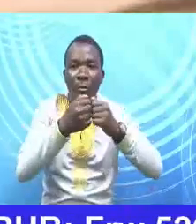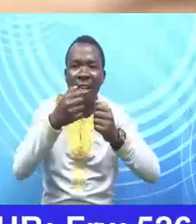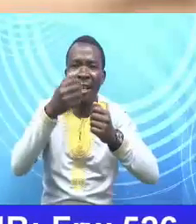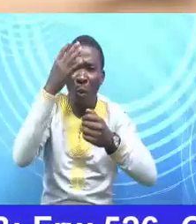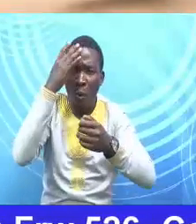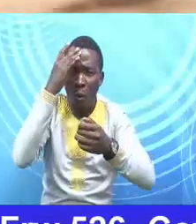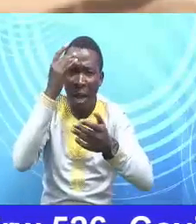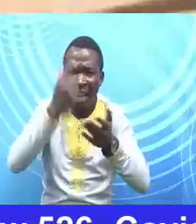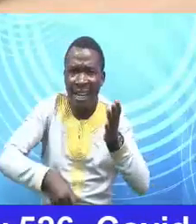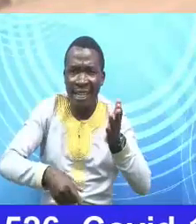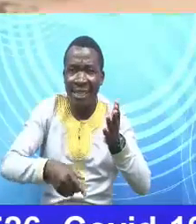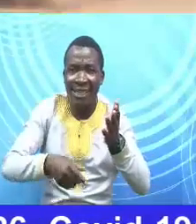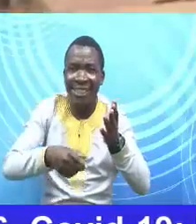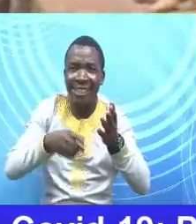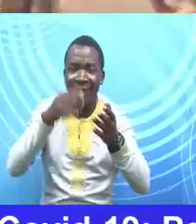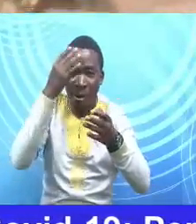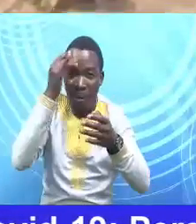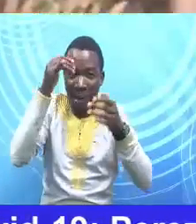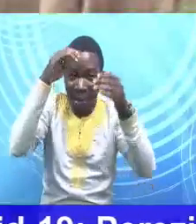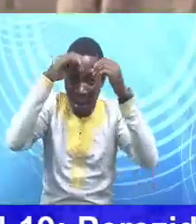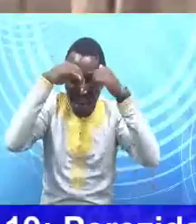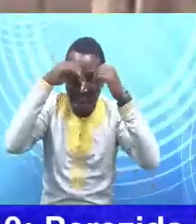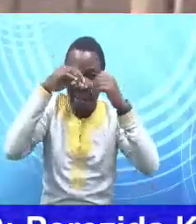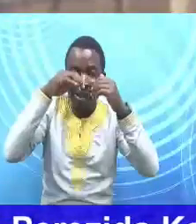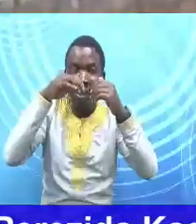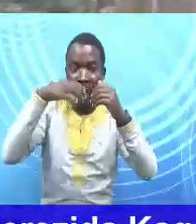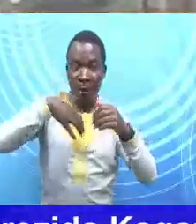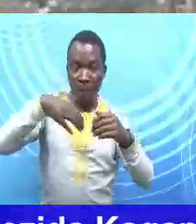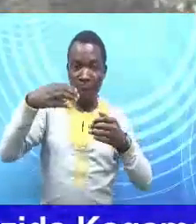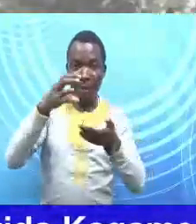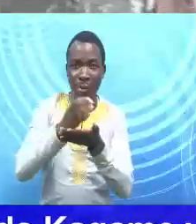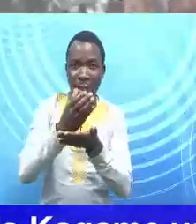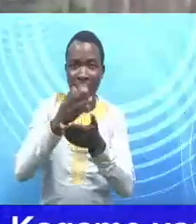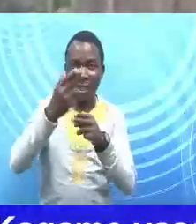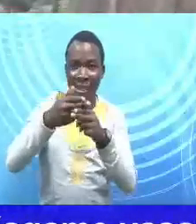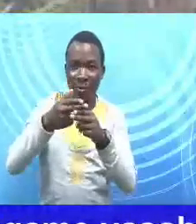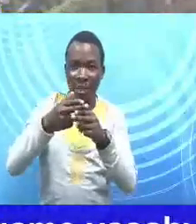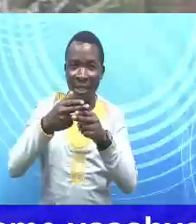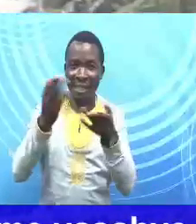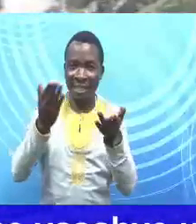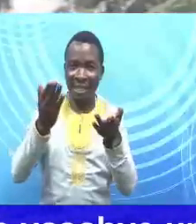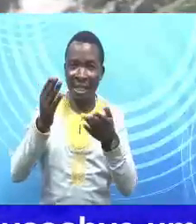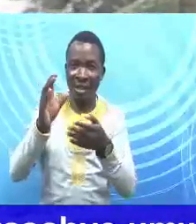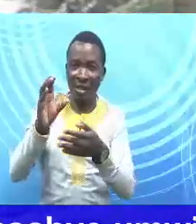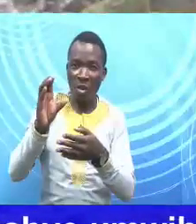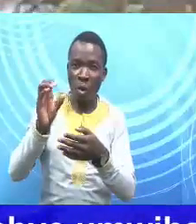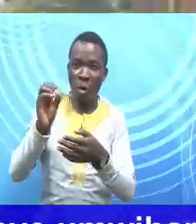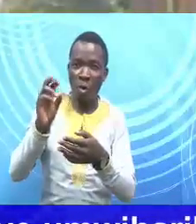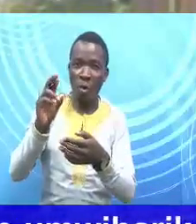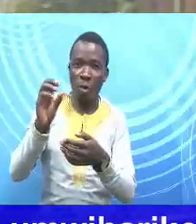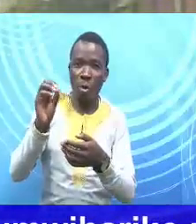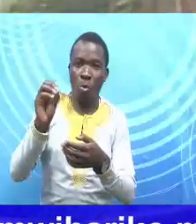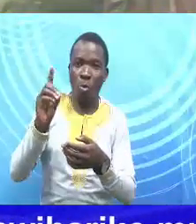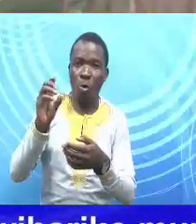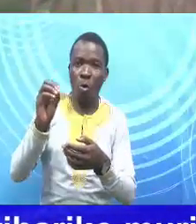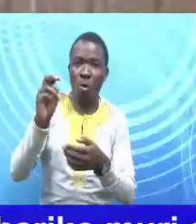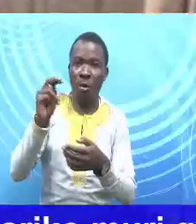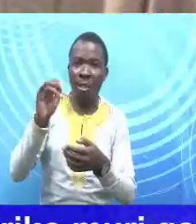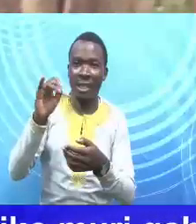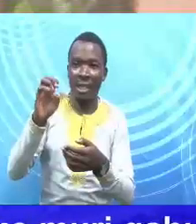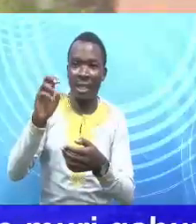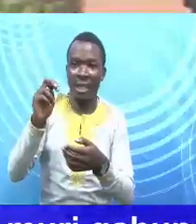Nyirakabari yitwa nde? Yitwa Korodoni. Korodoni yese wowe ntibamufunze? Reka